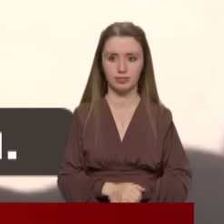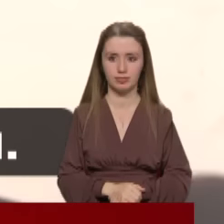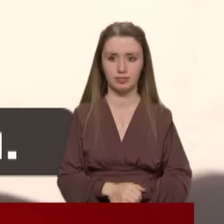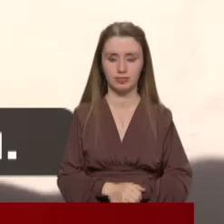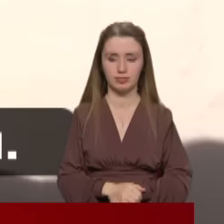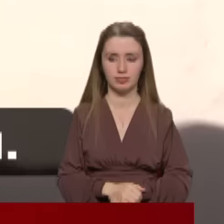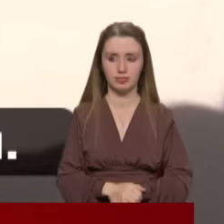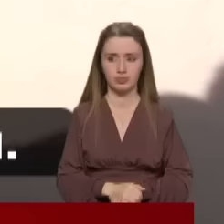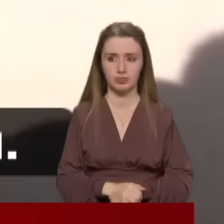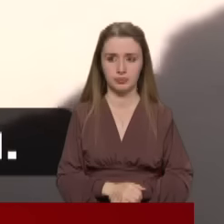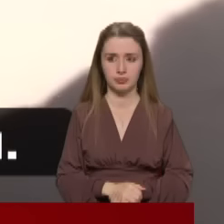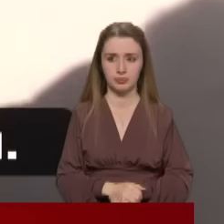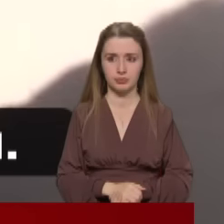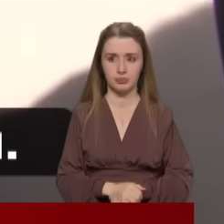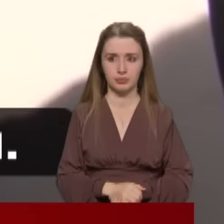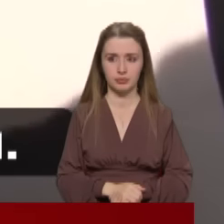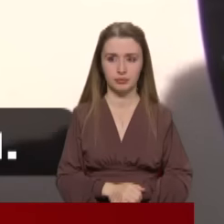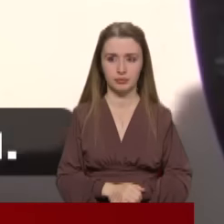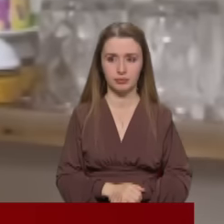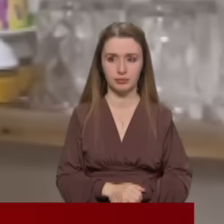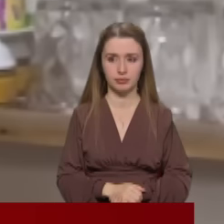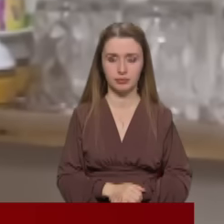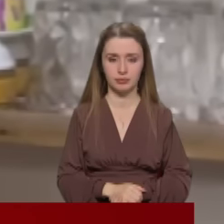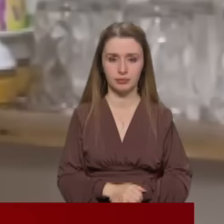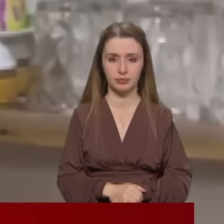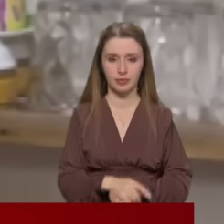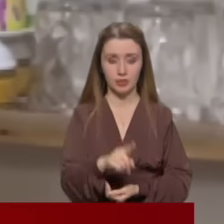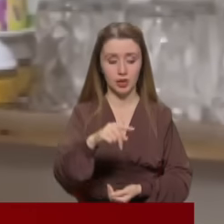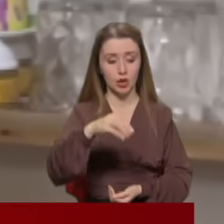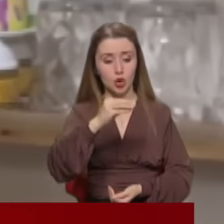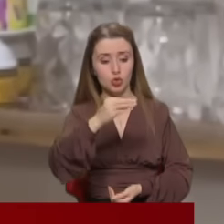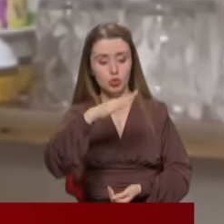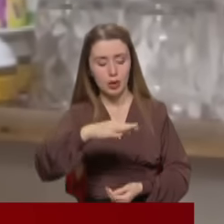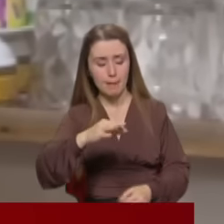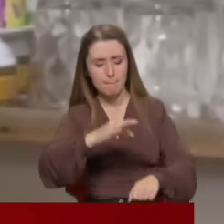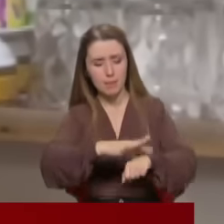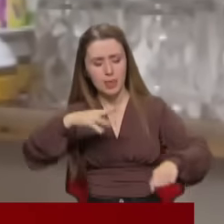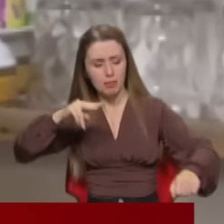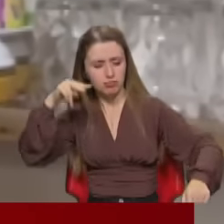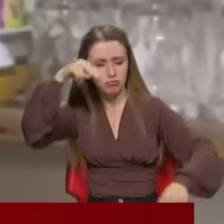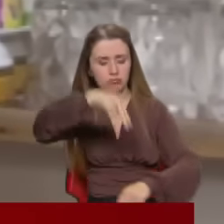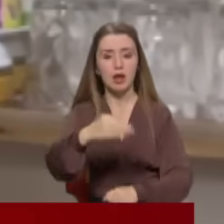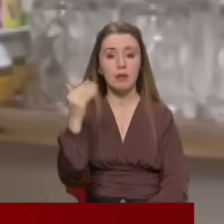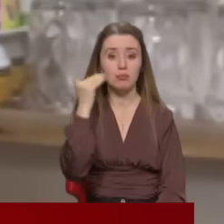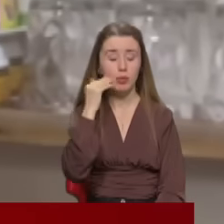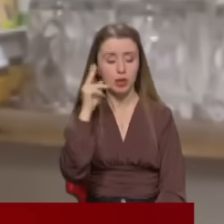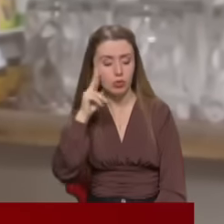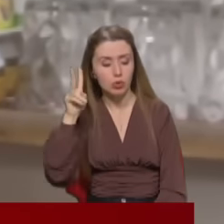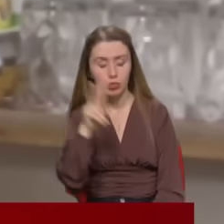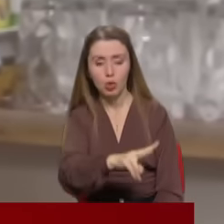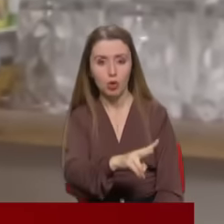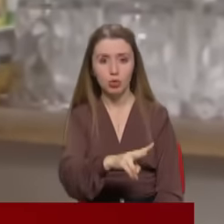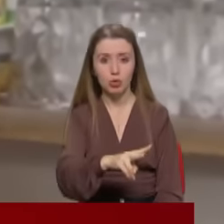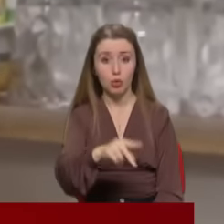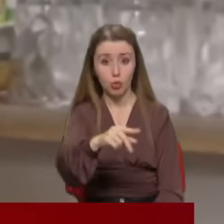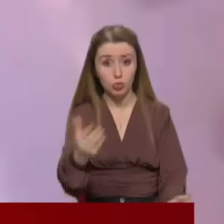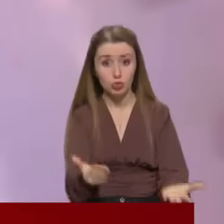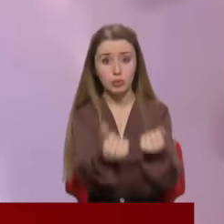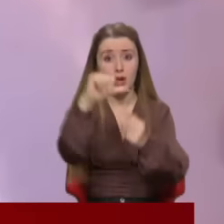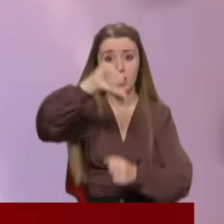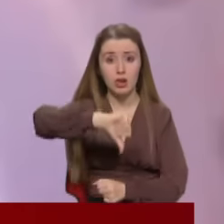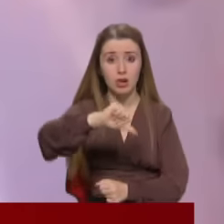Üzgünüm. Yani olmayacak bir şey oldu. Çocuk aniden tramvayın önüne fırladı. Babaanne de bunu görünce çocuğu